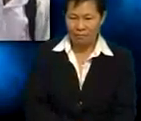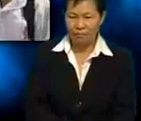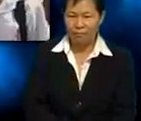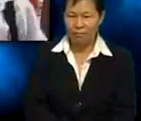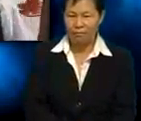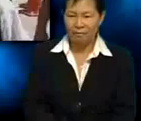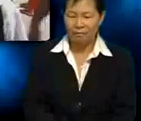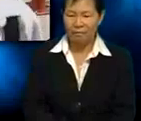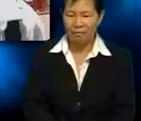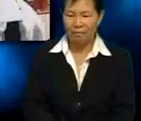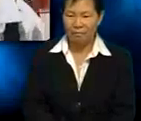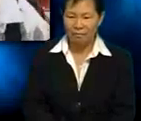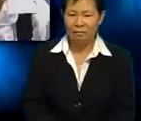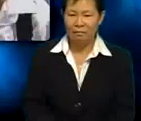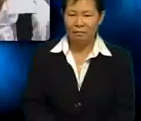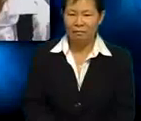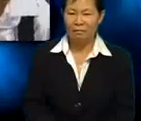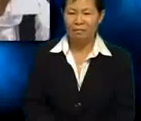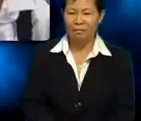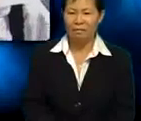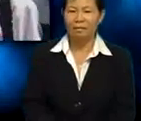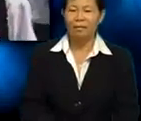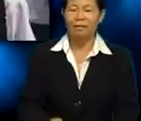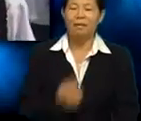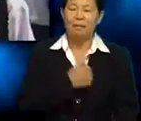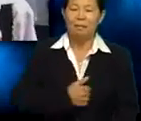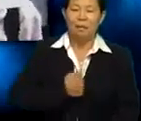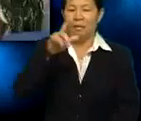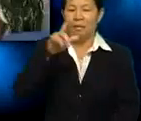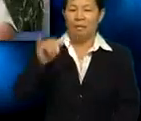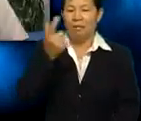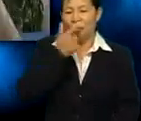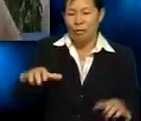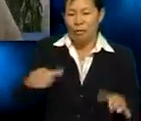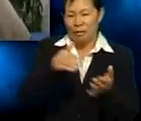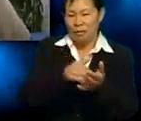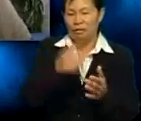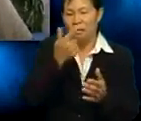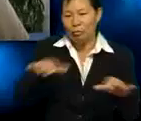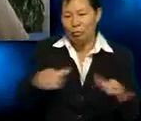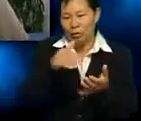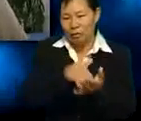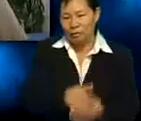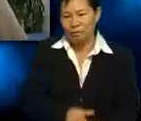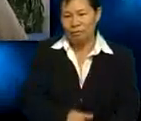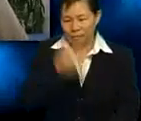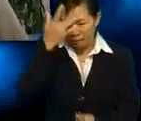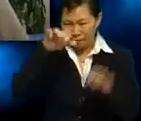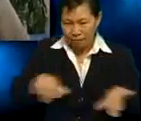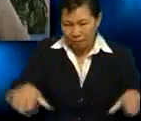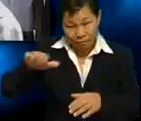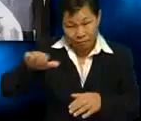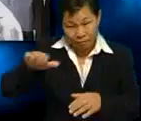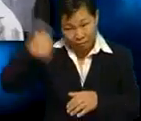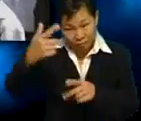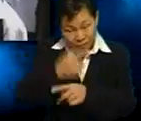Maaf, Ali. Nanti saya tak buat lagi. Pandai pun. Lokman boleh buat. Lain kali ingat